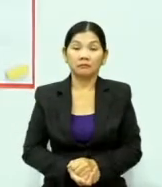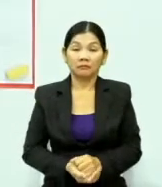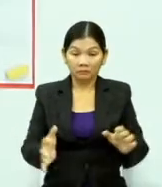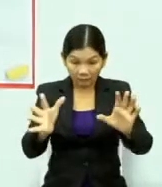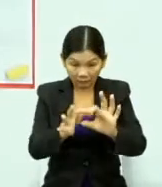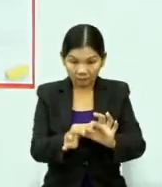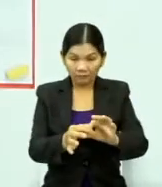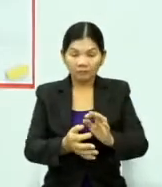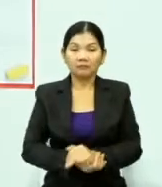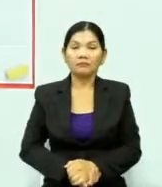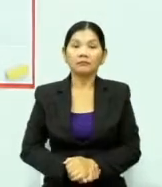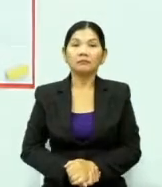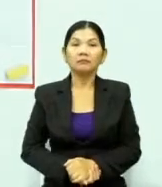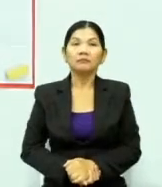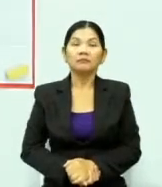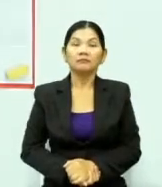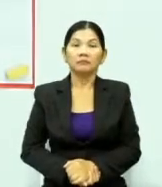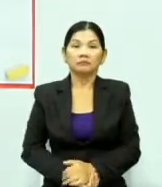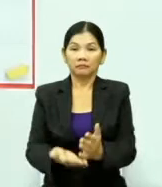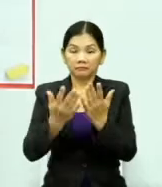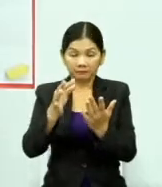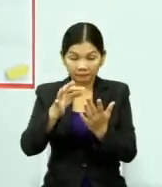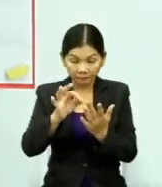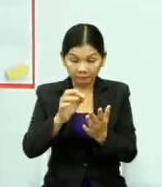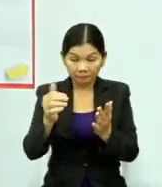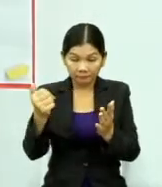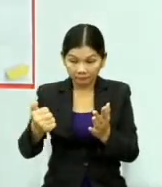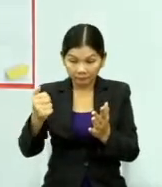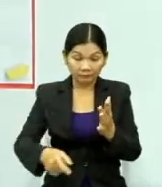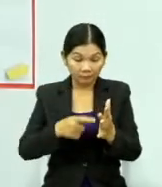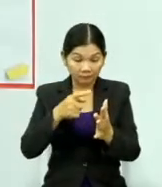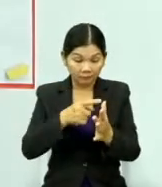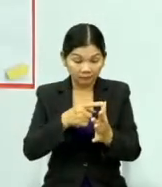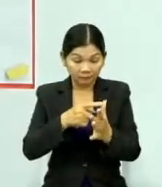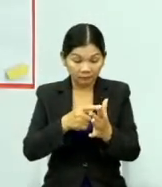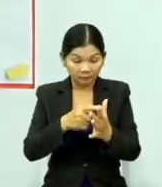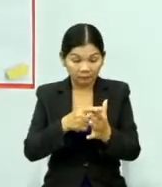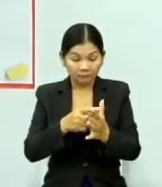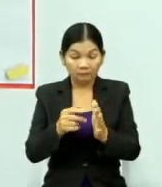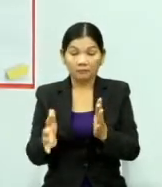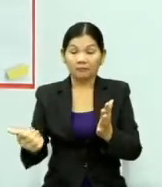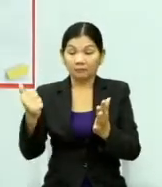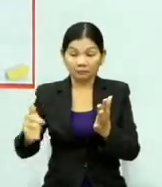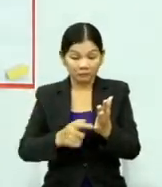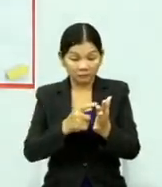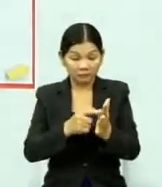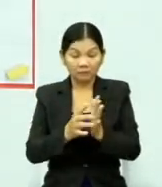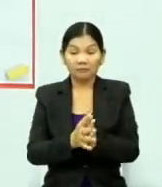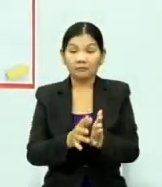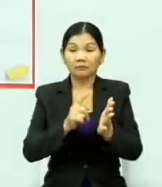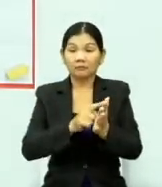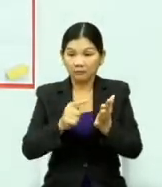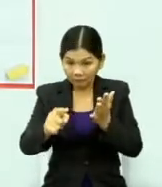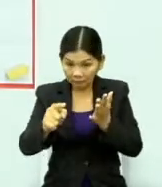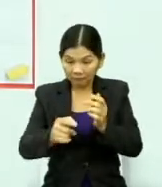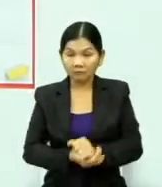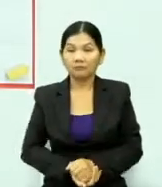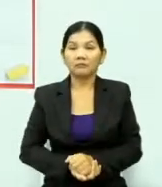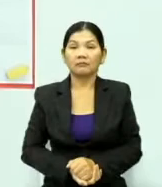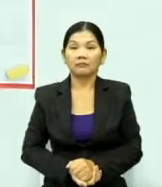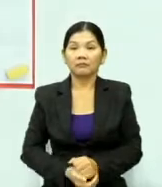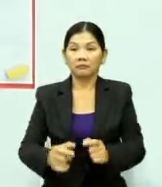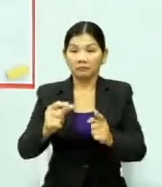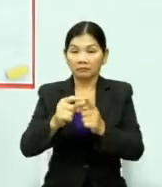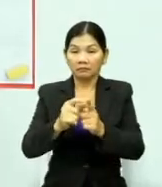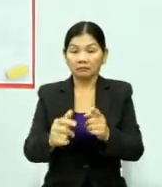đó đôi khi con tiếng tỏ biết cha dân cô tờ rục cha đồng tiền nè biết